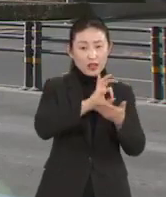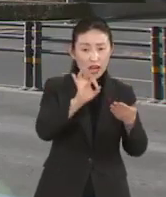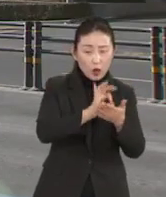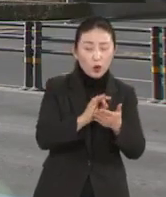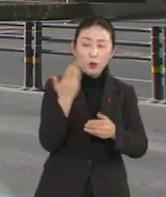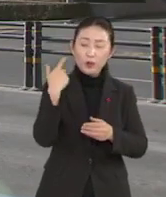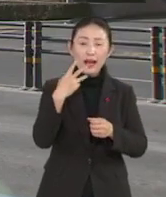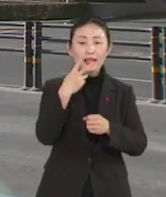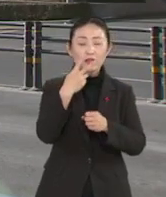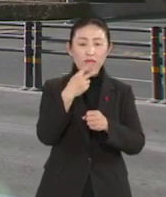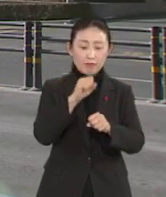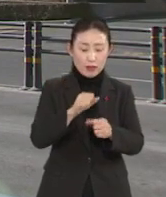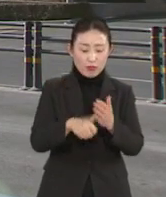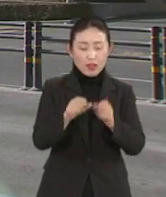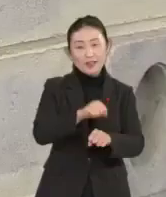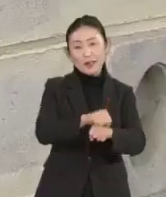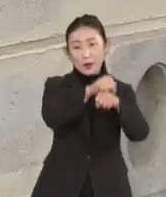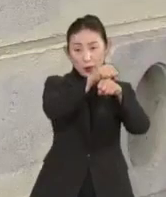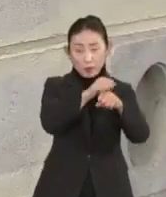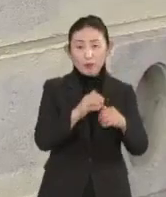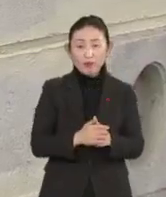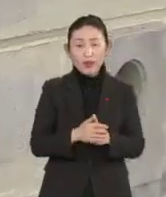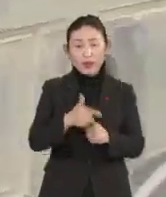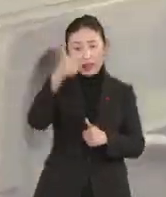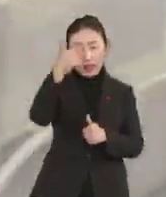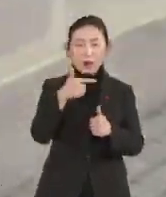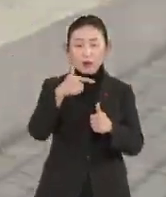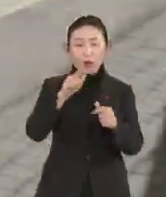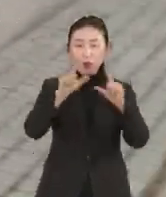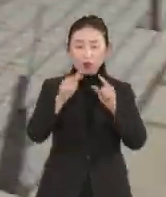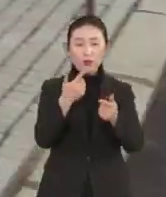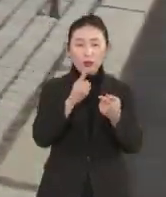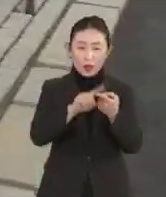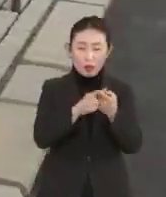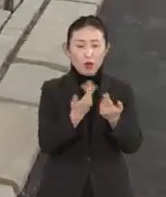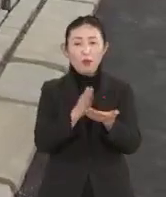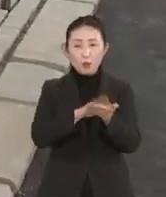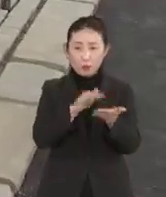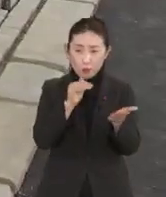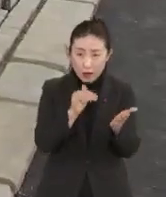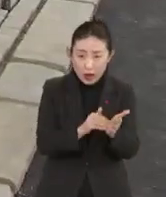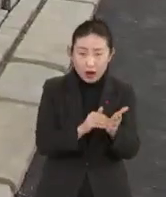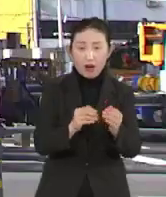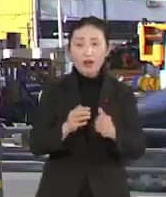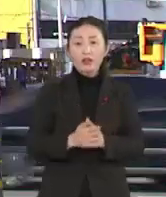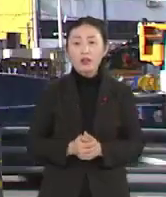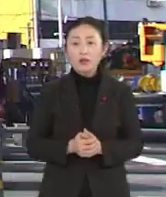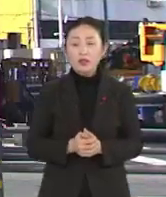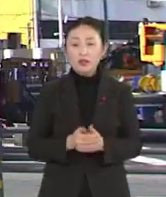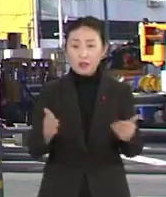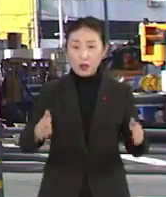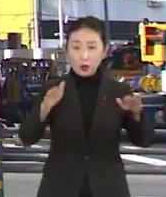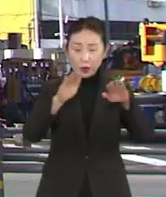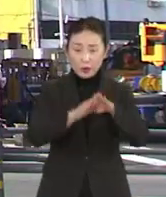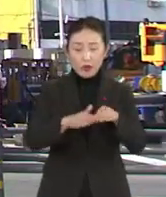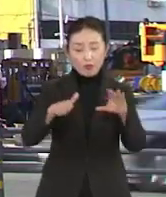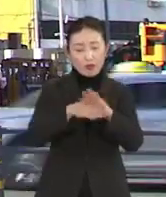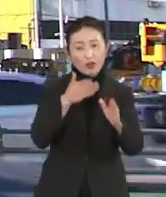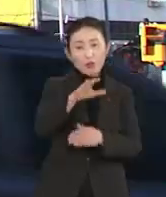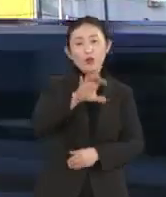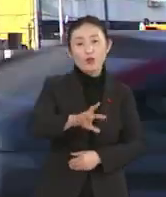동안 리모델링과 복원 작업을 거쳐 예전 모습을 되찾았고 800여 제곱미터 규모의 첨단 시설을 갖춘 문화예술공간으로